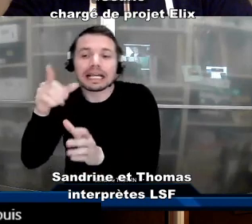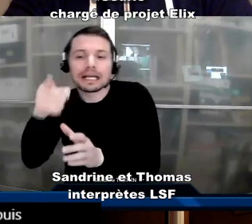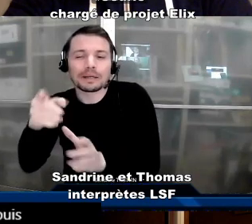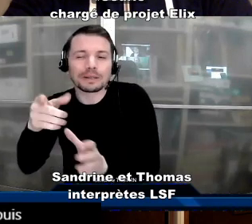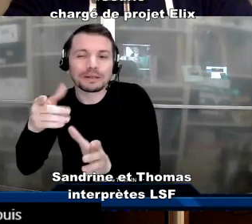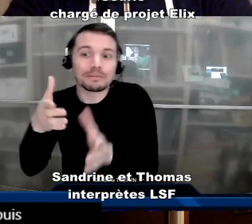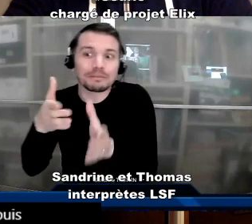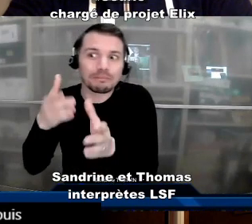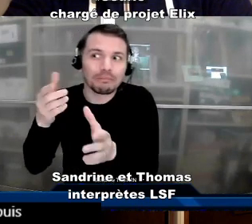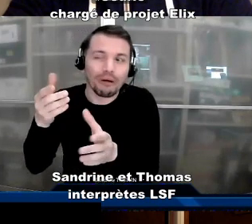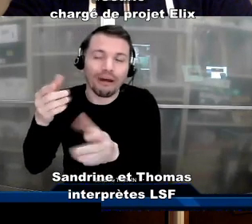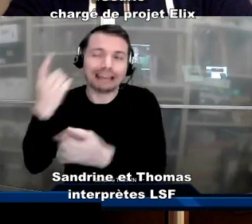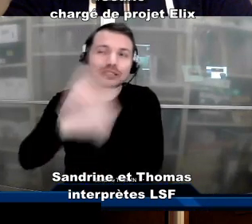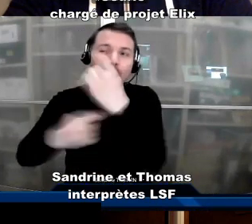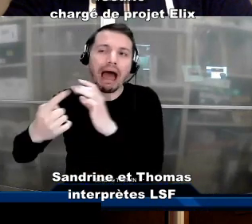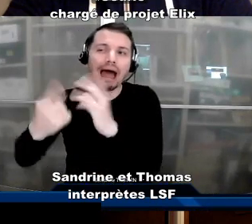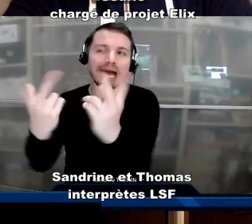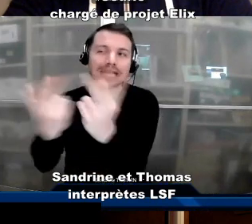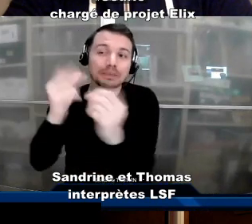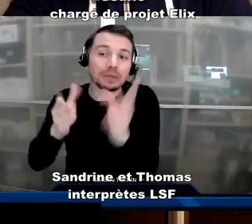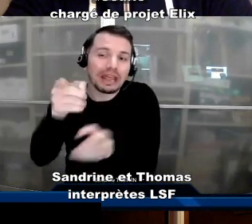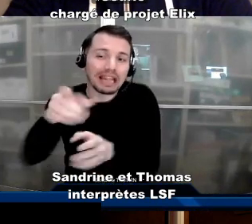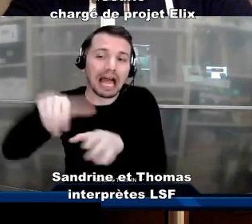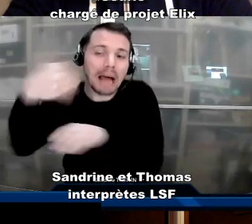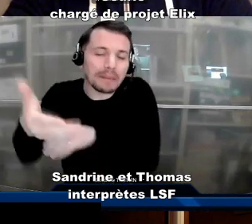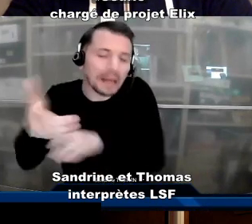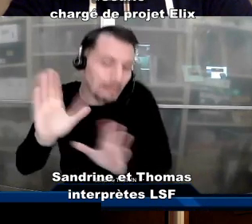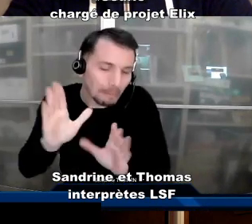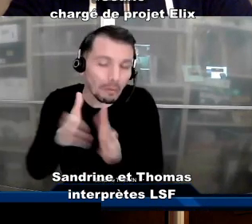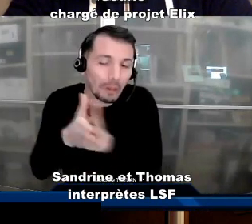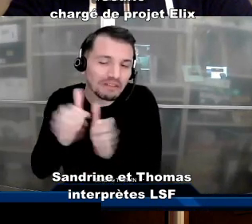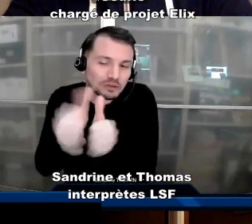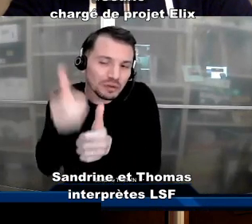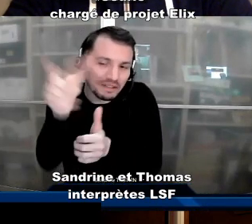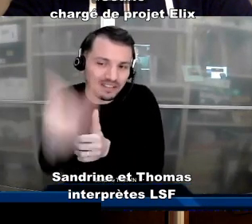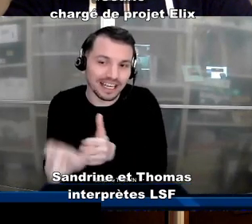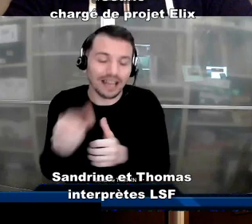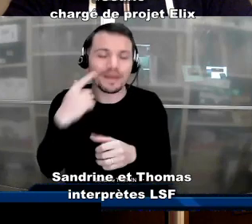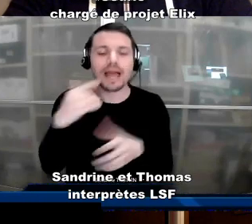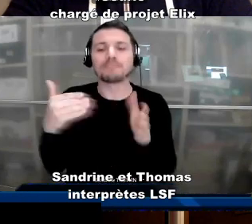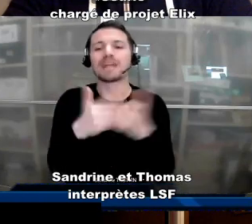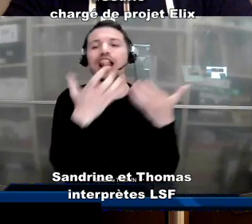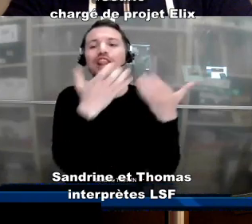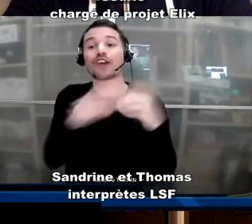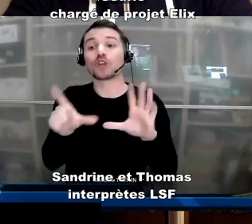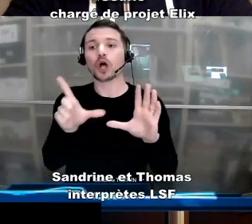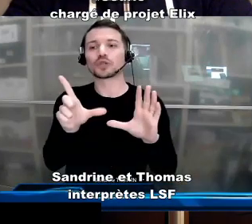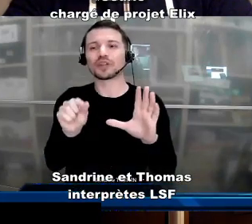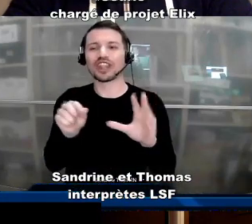t'es motivé, mais on parle plutôt à partir de 1970 du réveil sourd en France.